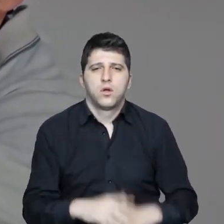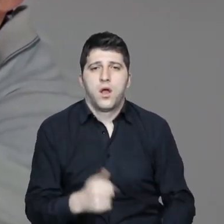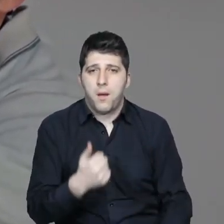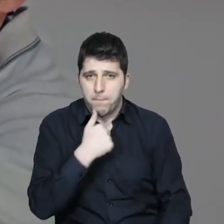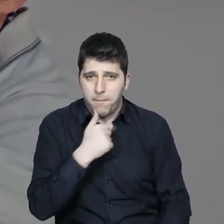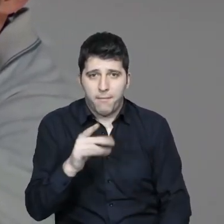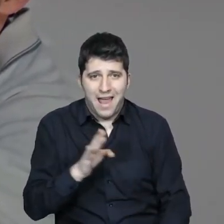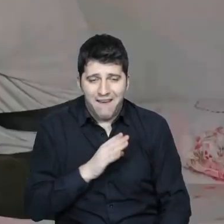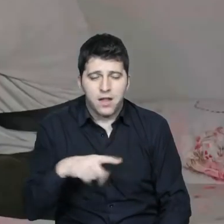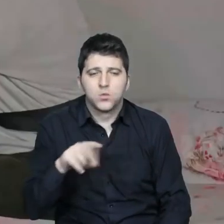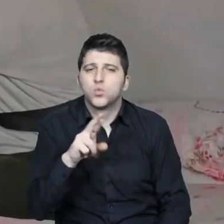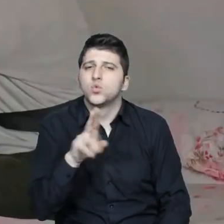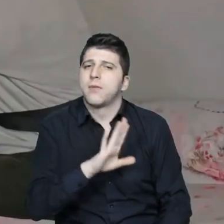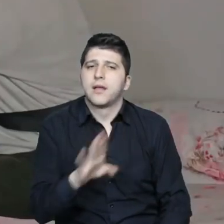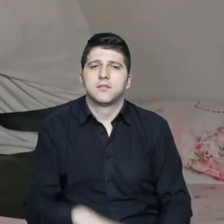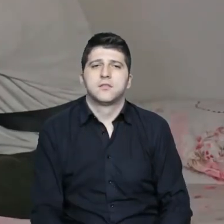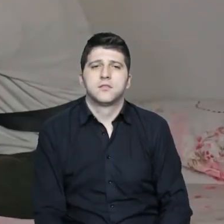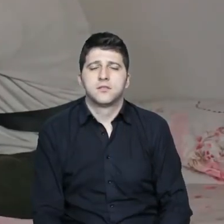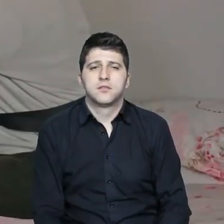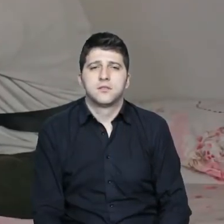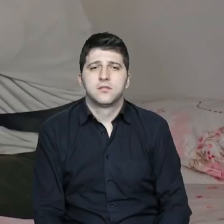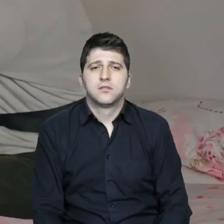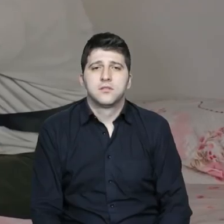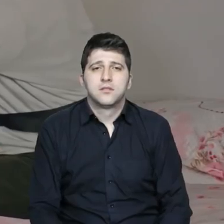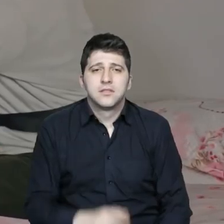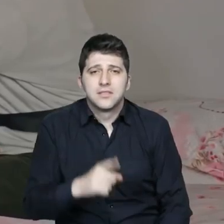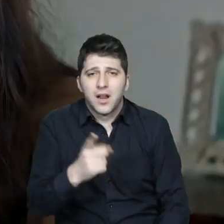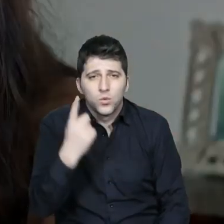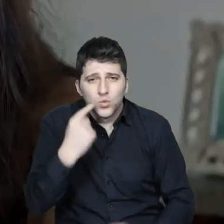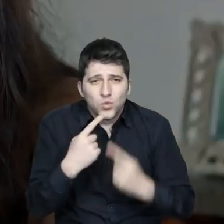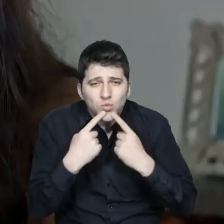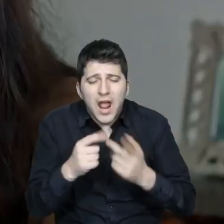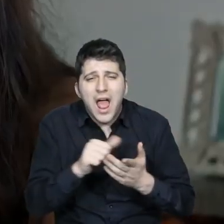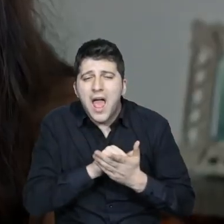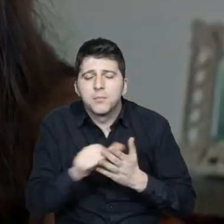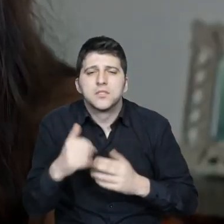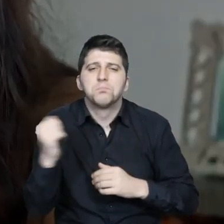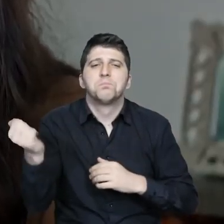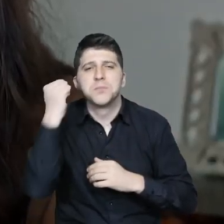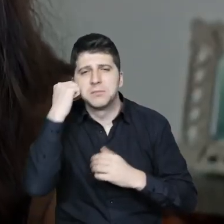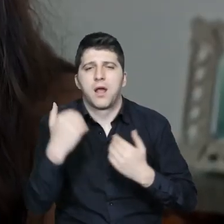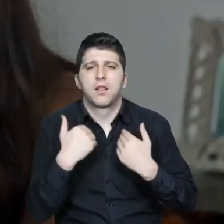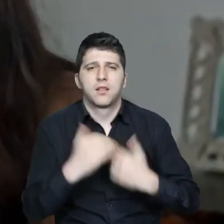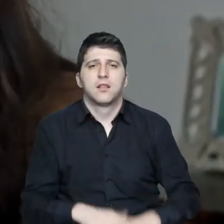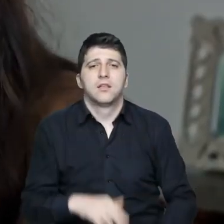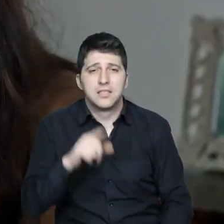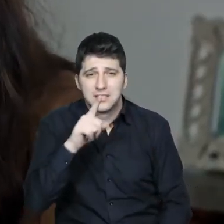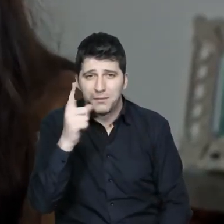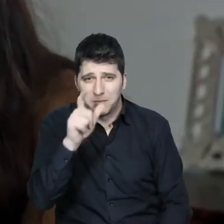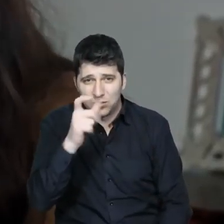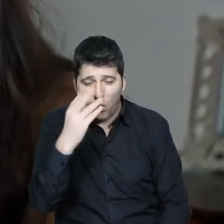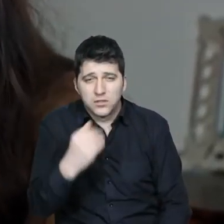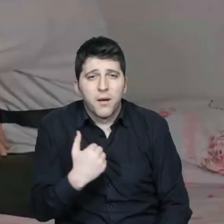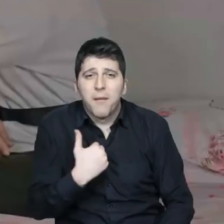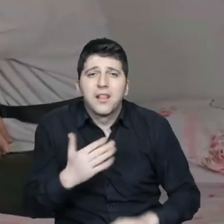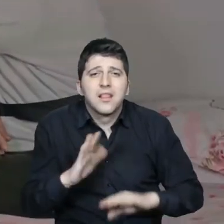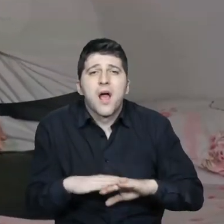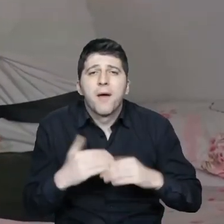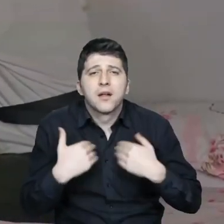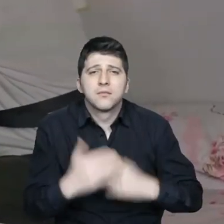Babalar evlatlarına küsmezler. Sana söylediklerim için çok pişmanım. Sana bir şey olsaydı ben ne